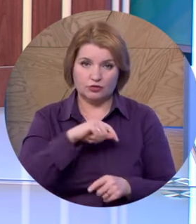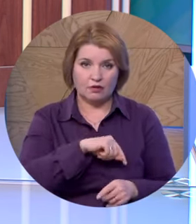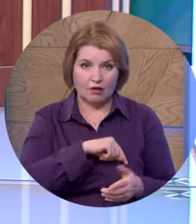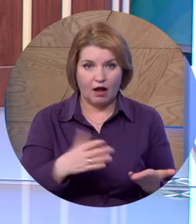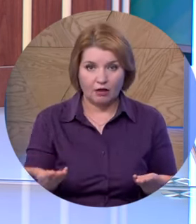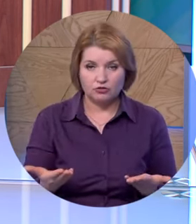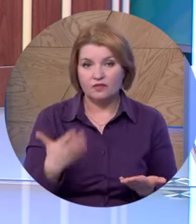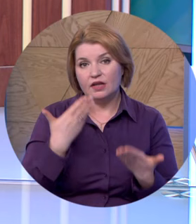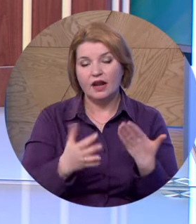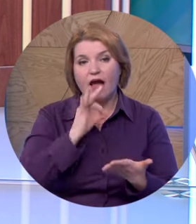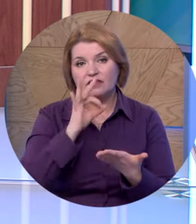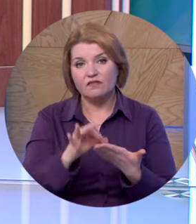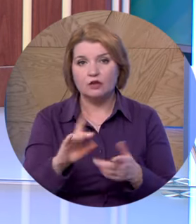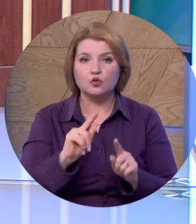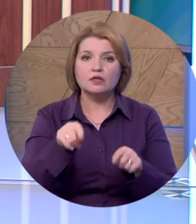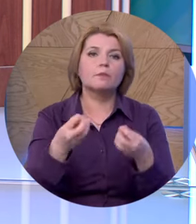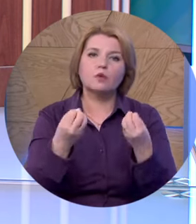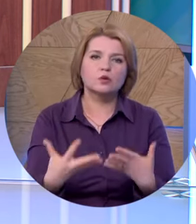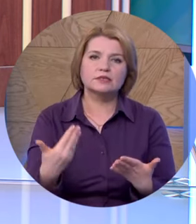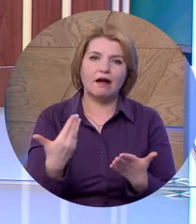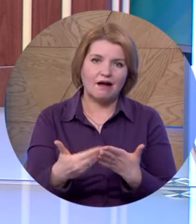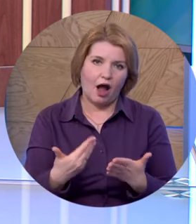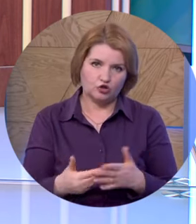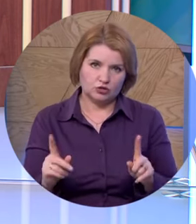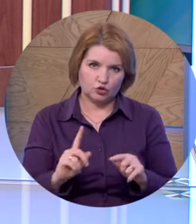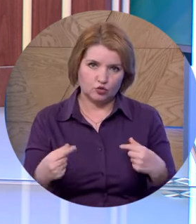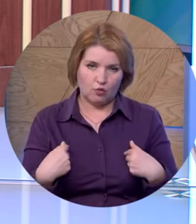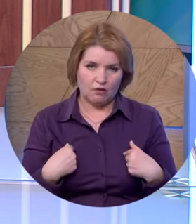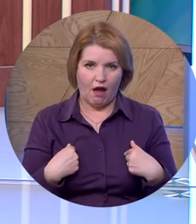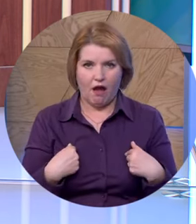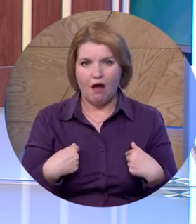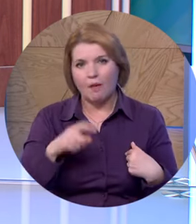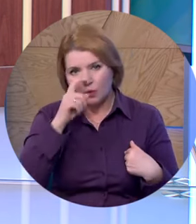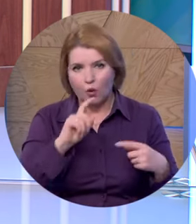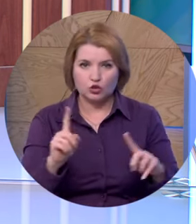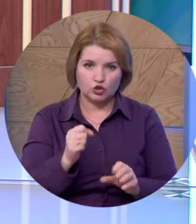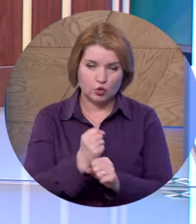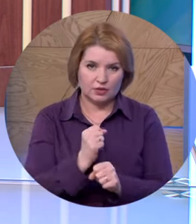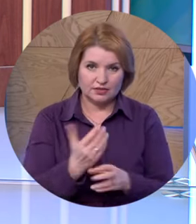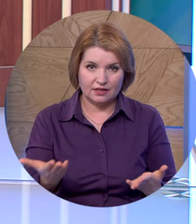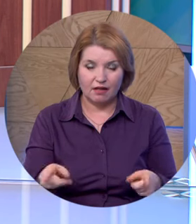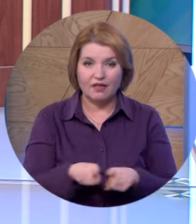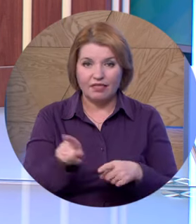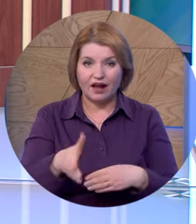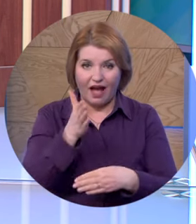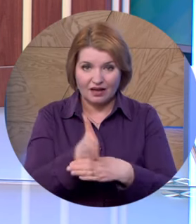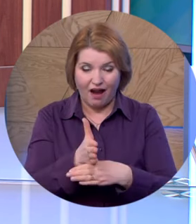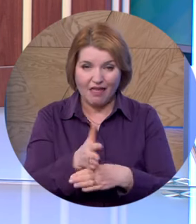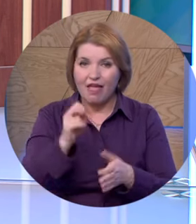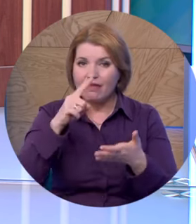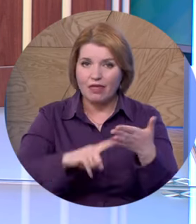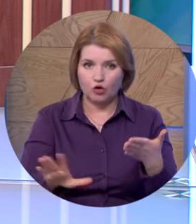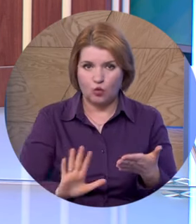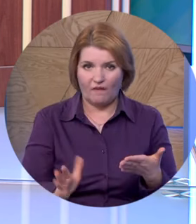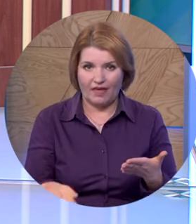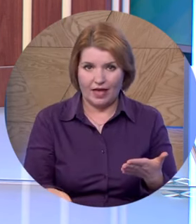Или ответить, ну, мне кажется, что тебе просто кажется, что я там недостаточно хорошо что-то сделал. Но это такая некая грань недоверия, где вы просто ставите вот этот барьер.